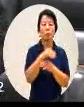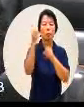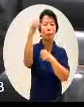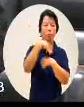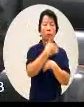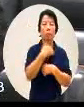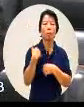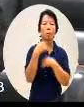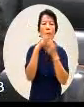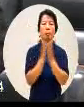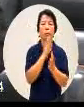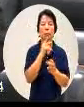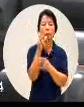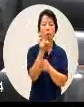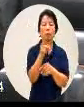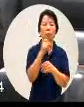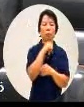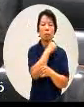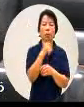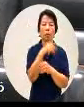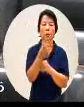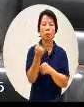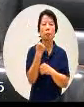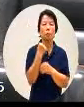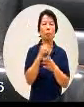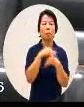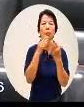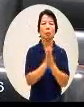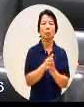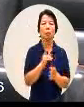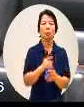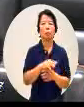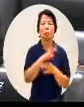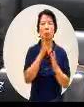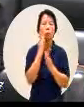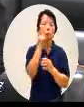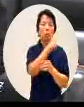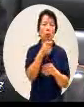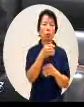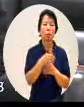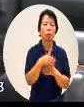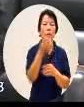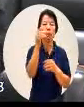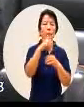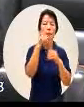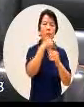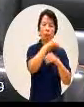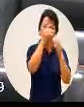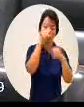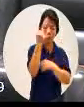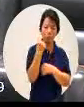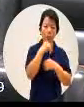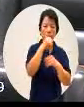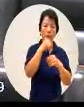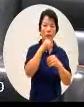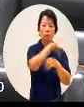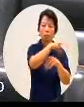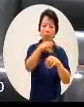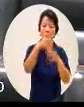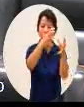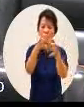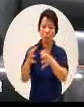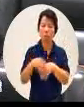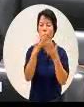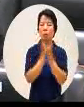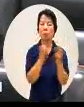那科技又是台灣的強項所以台灣的強項跑到哪裡那個地方就會發展就好像當初半導體跑到新竹一樣